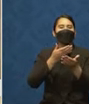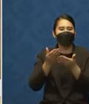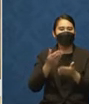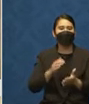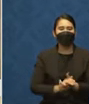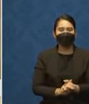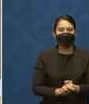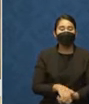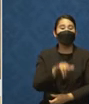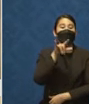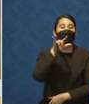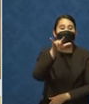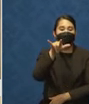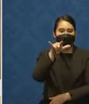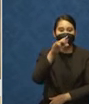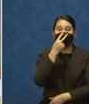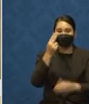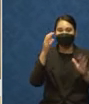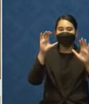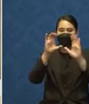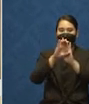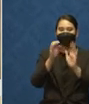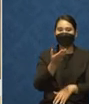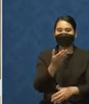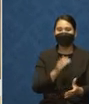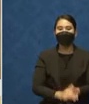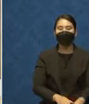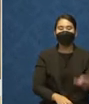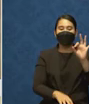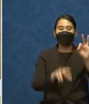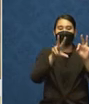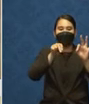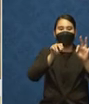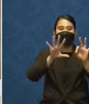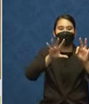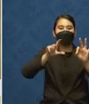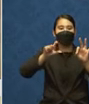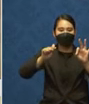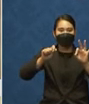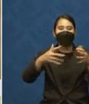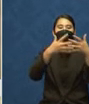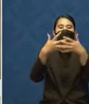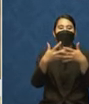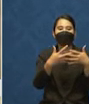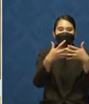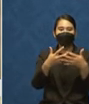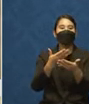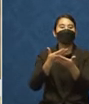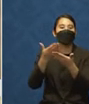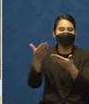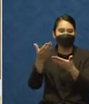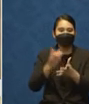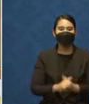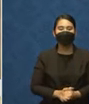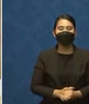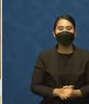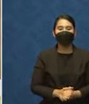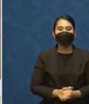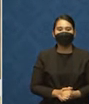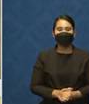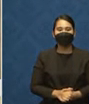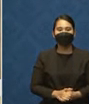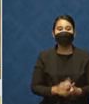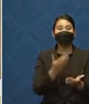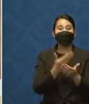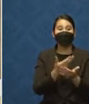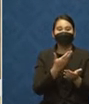เป็นเครื่องบินนะครับอย่างที่ในรูปนี่แหละท่านประธานครับ F-35A ของสหรัฐอเมริกาล็อกฮีดมาร์ตินนะครับรา